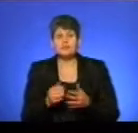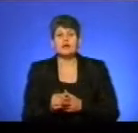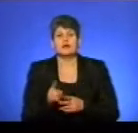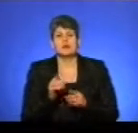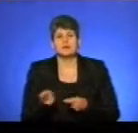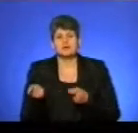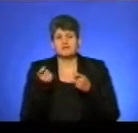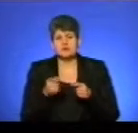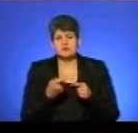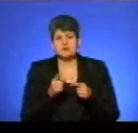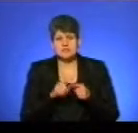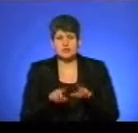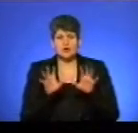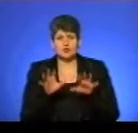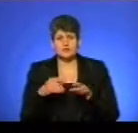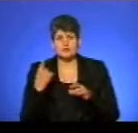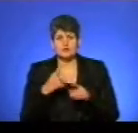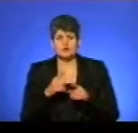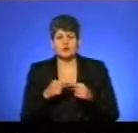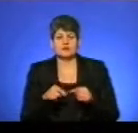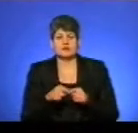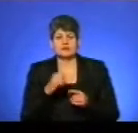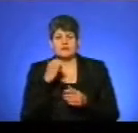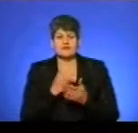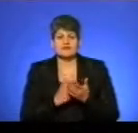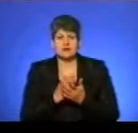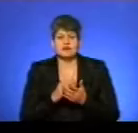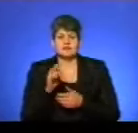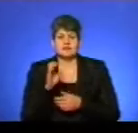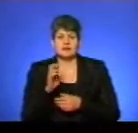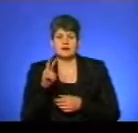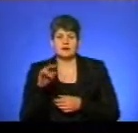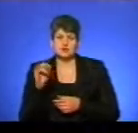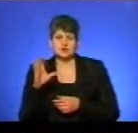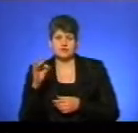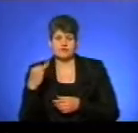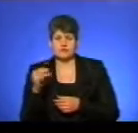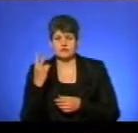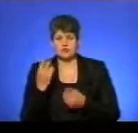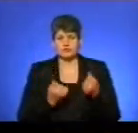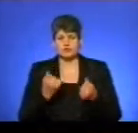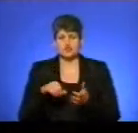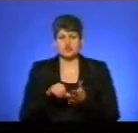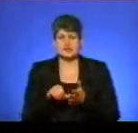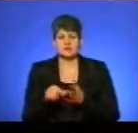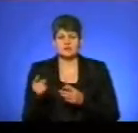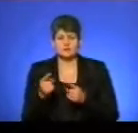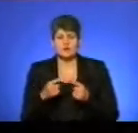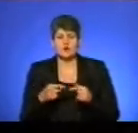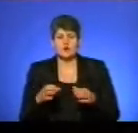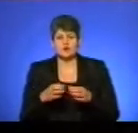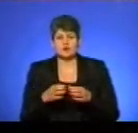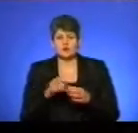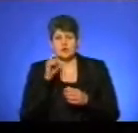Уляна Білик, голова обласної організації «Спілка ветеранів Афганістану» Сергій Лісовий та двоє водіїв, члени Тернопільського осередку